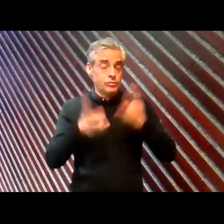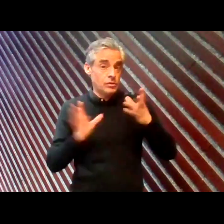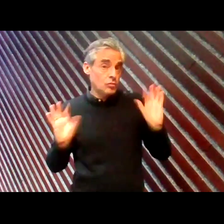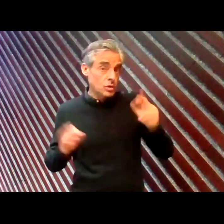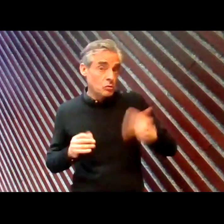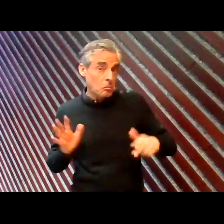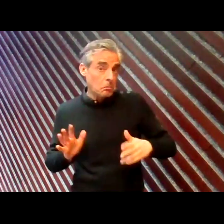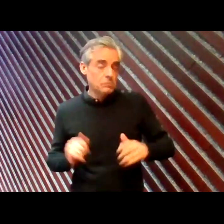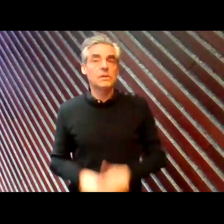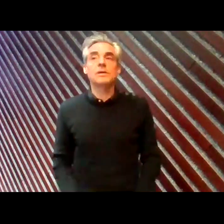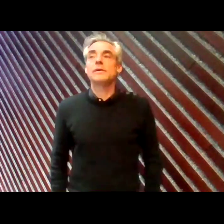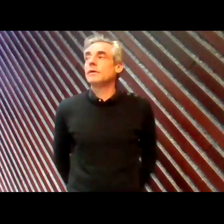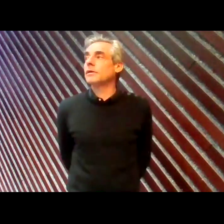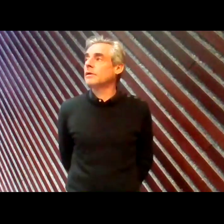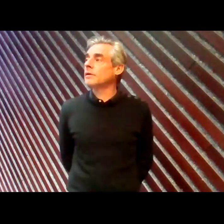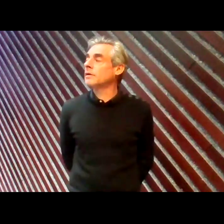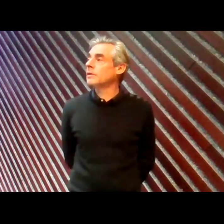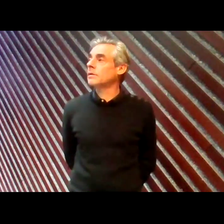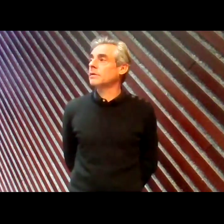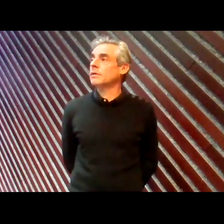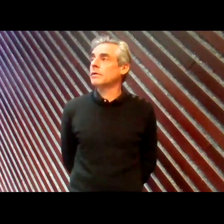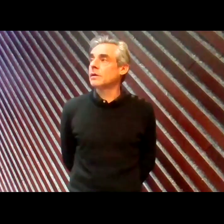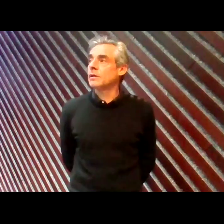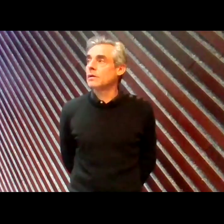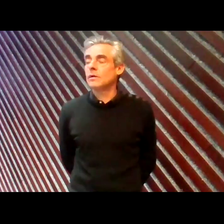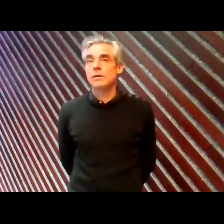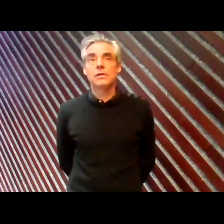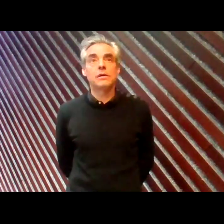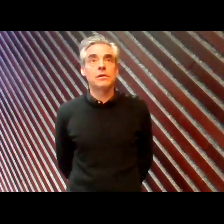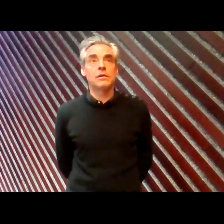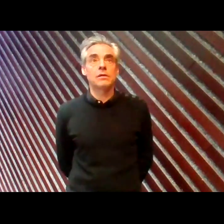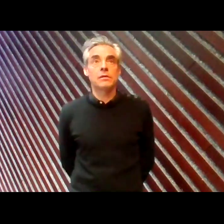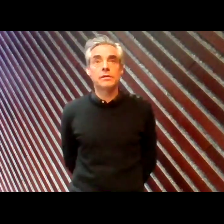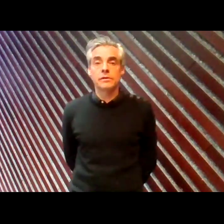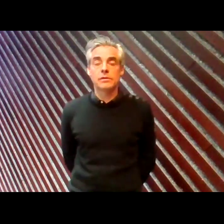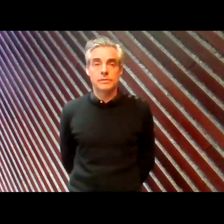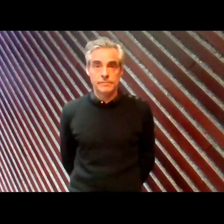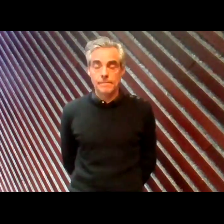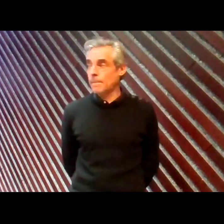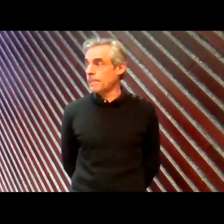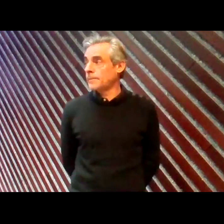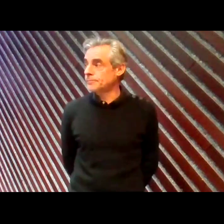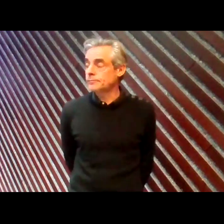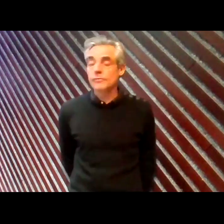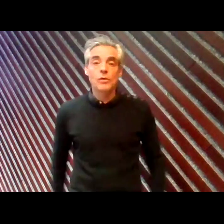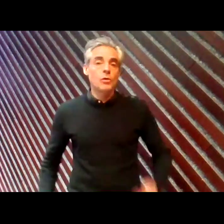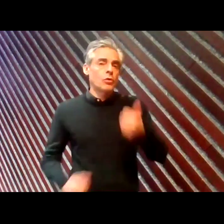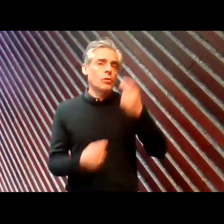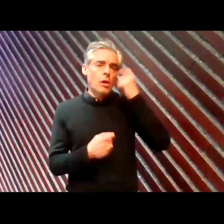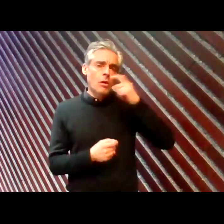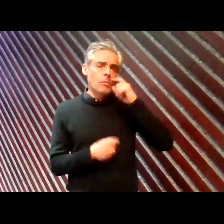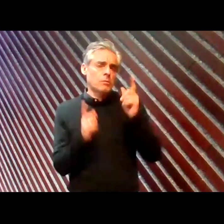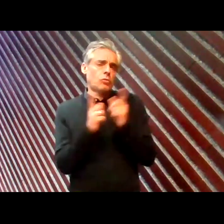des choses comme ça il des réactions et puis après on prendra les questions du public il y en a une première réaction